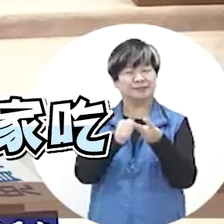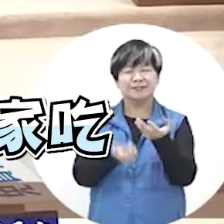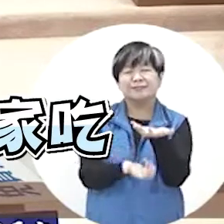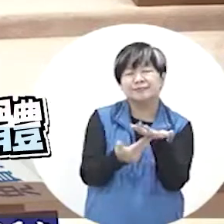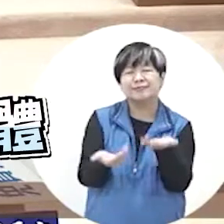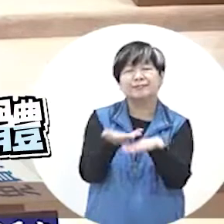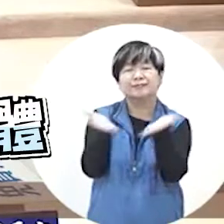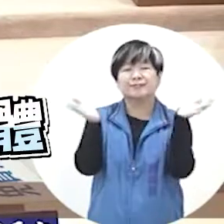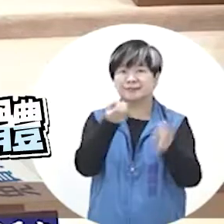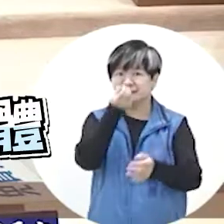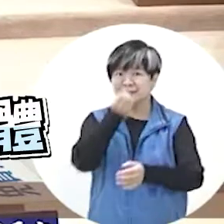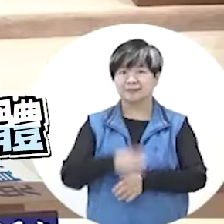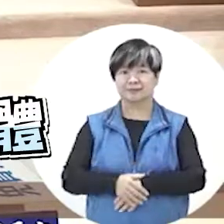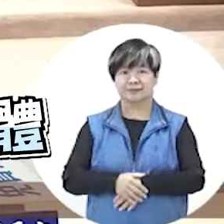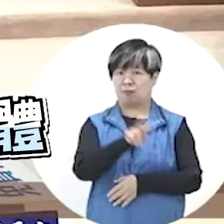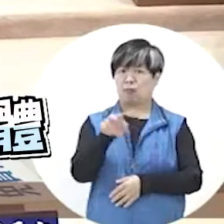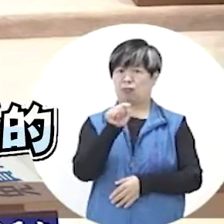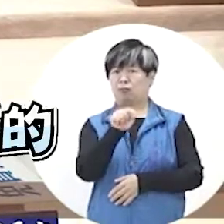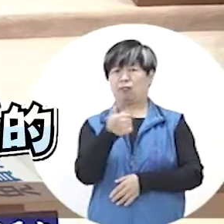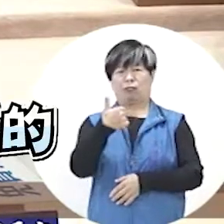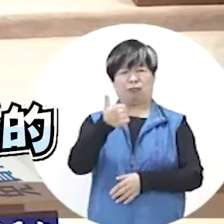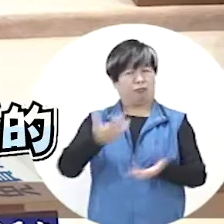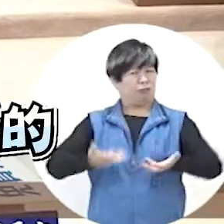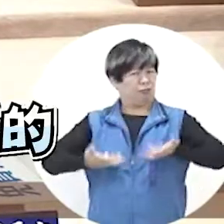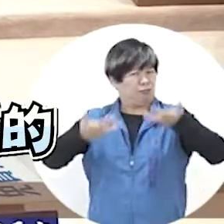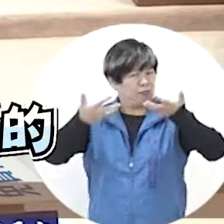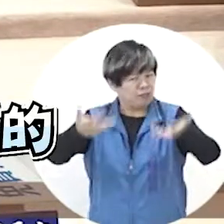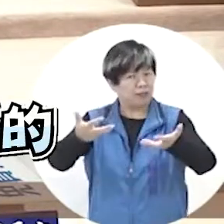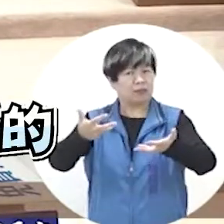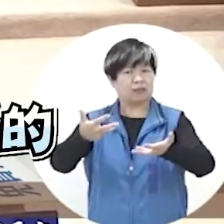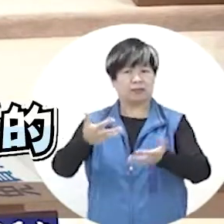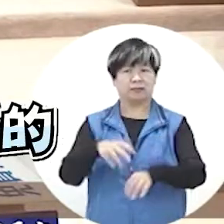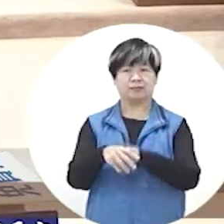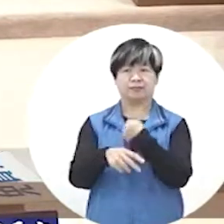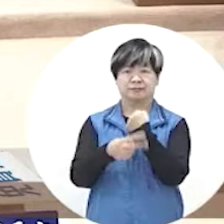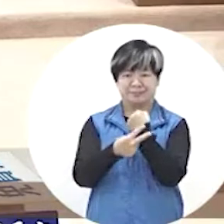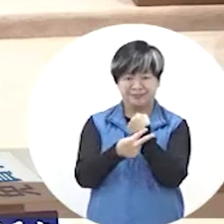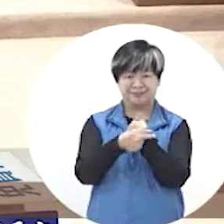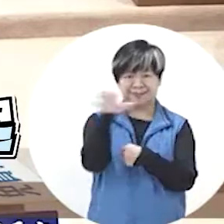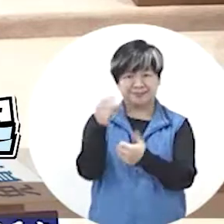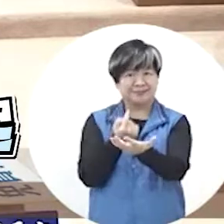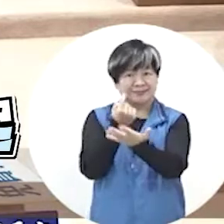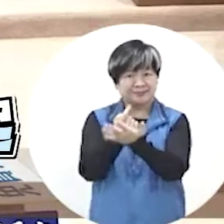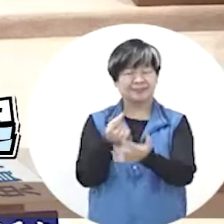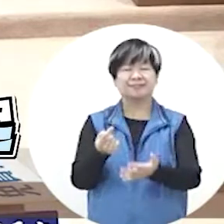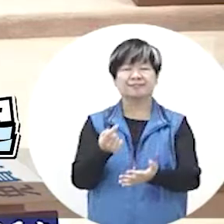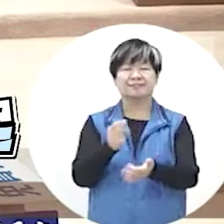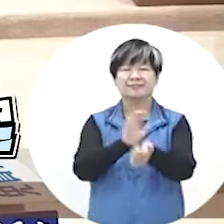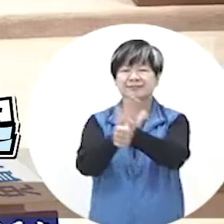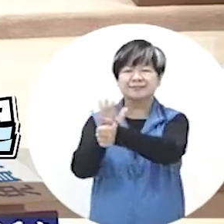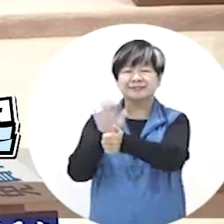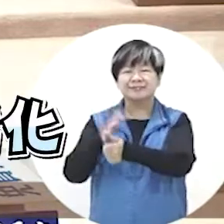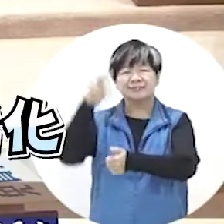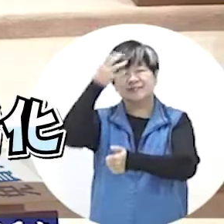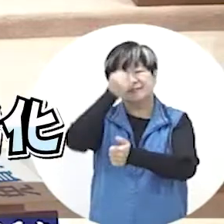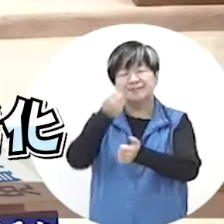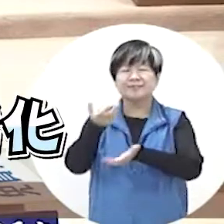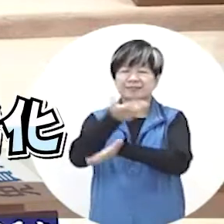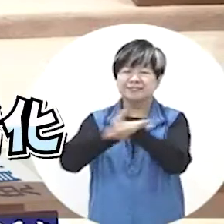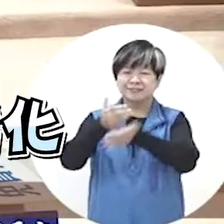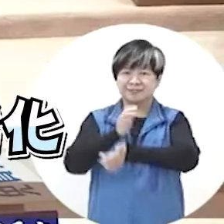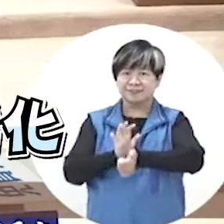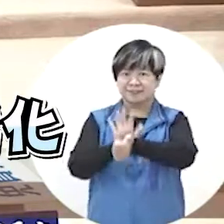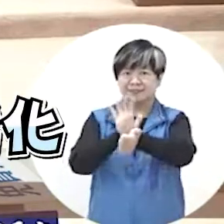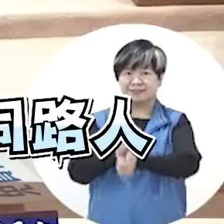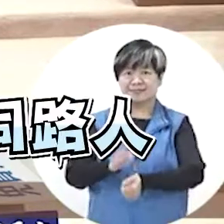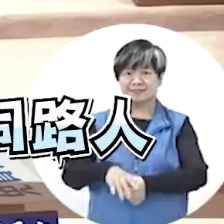让大家吃。这样一个那么好的团体哦，深入到我们的各个角落的银发俱乐部，去跟这些长辈在一起哦，推动活跃老